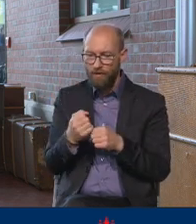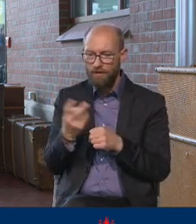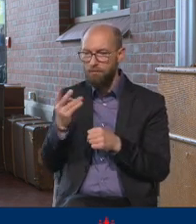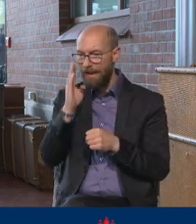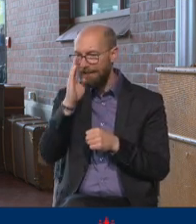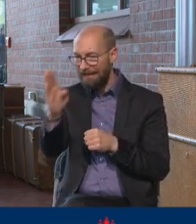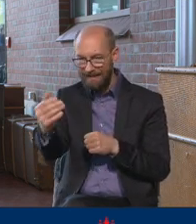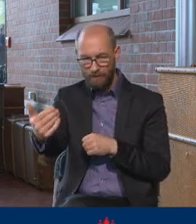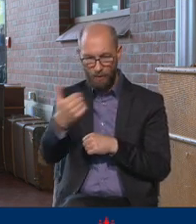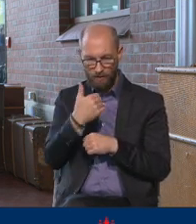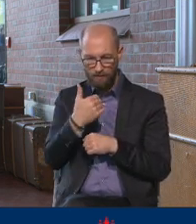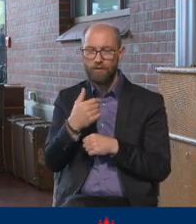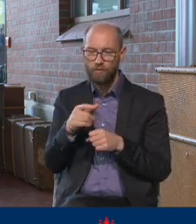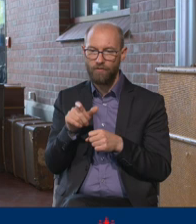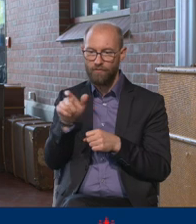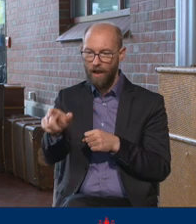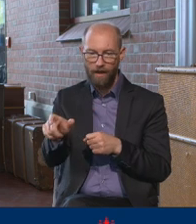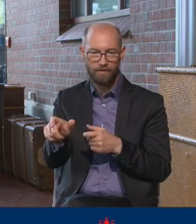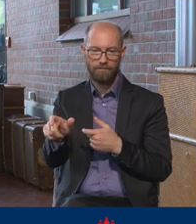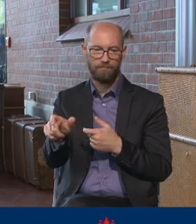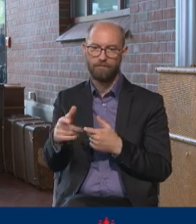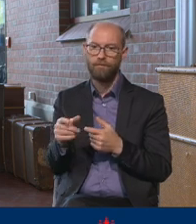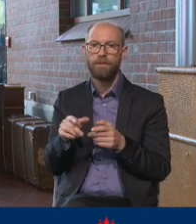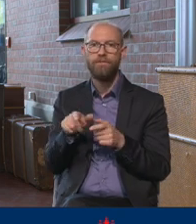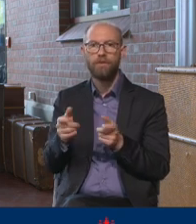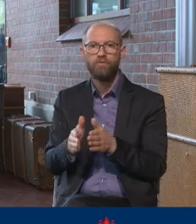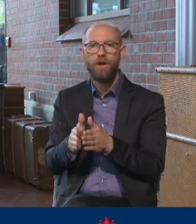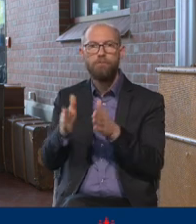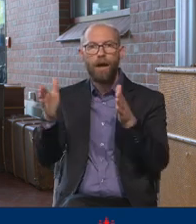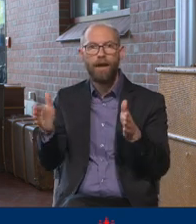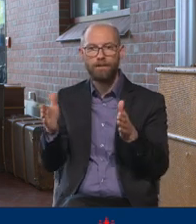beide richtungen zu fahren also das heißt den weg deutlich zu verbreitern